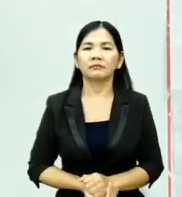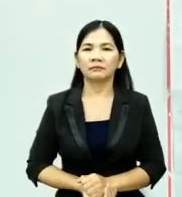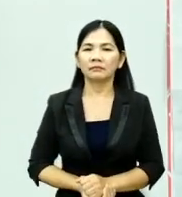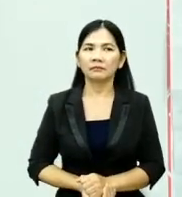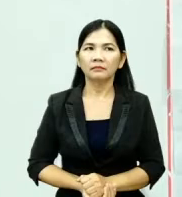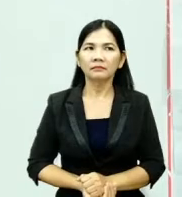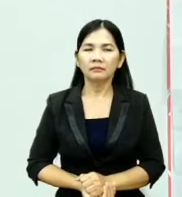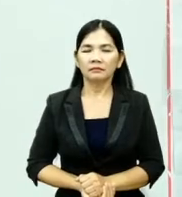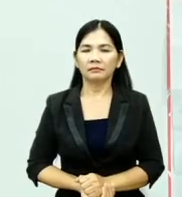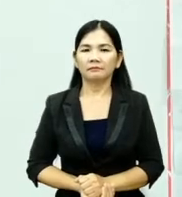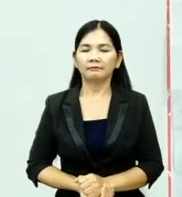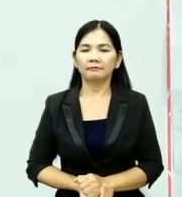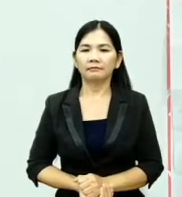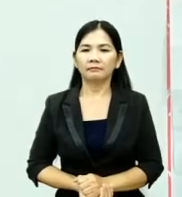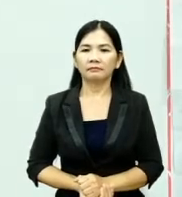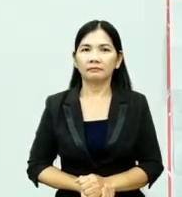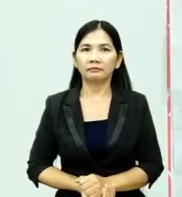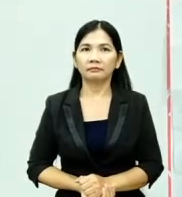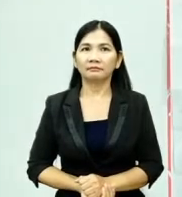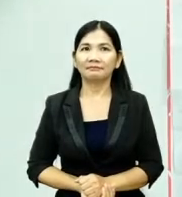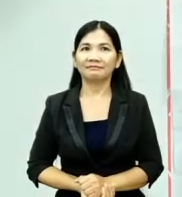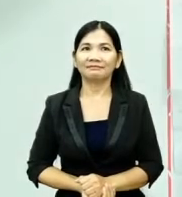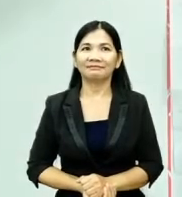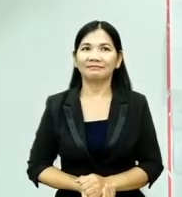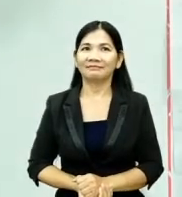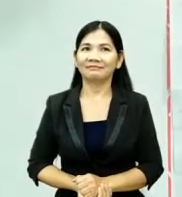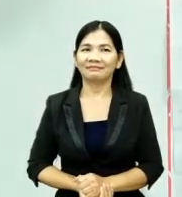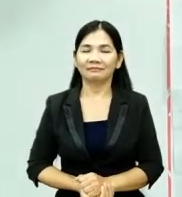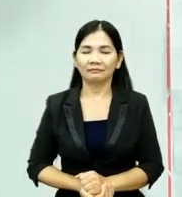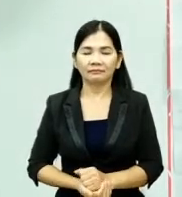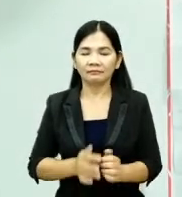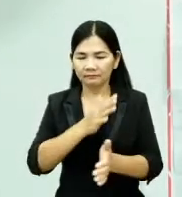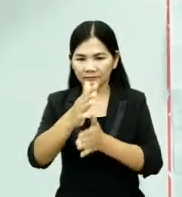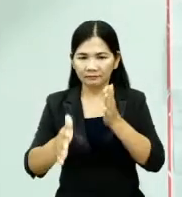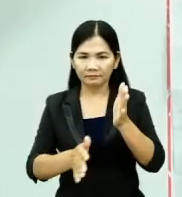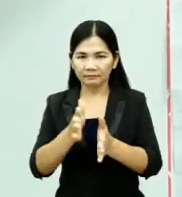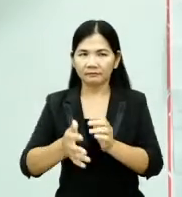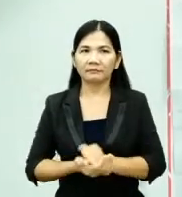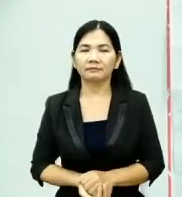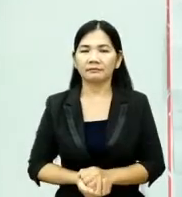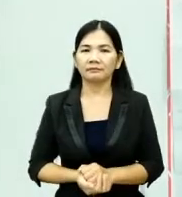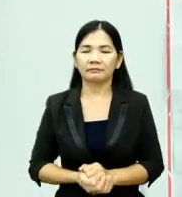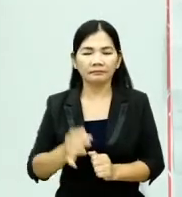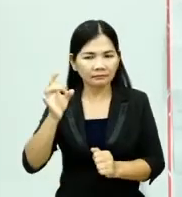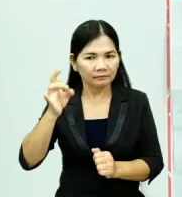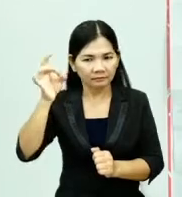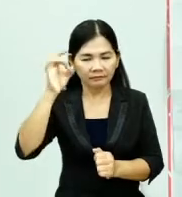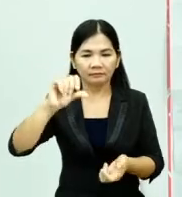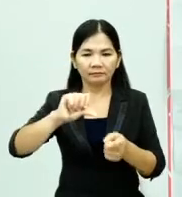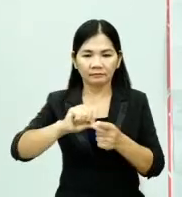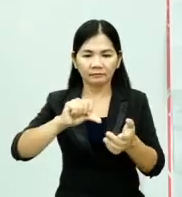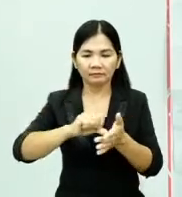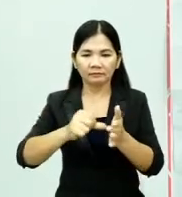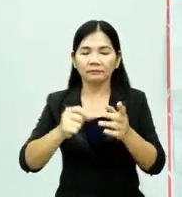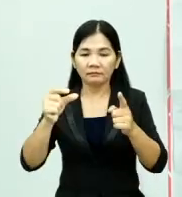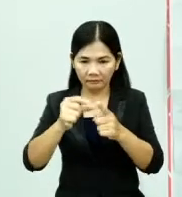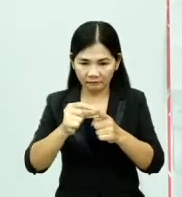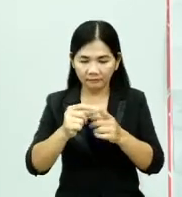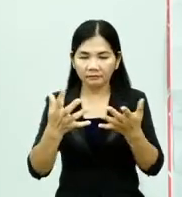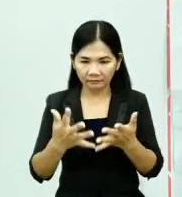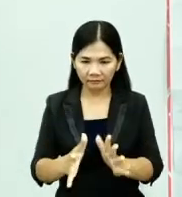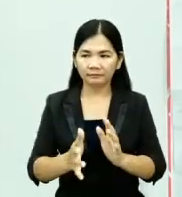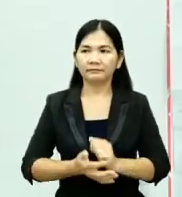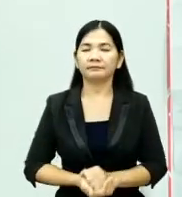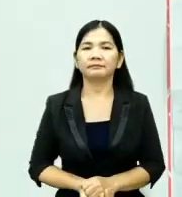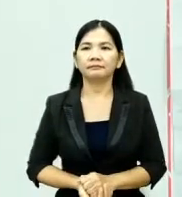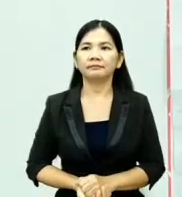bẹt chà ở cấn tại lần này con có bạn đáp ông pí chả cá bình chồn này được bạn này cứu cột đôi chí ưu tiên hóa chia cùng rồi